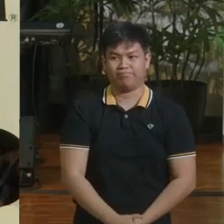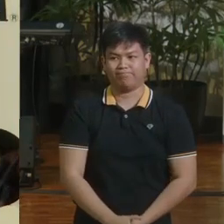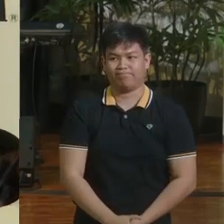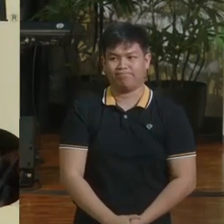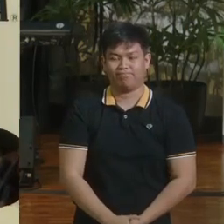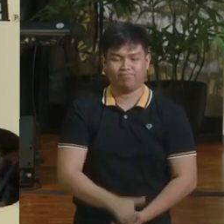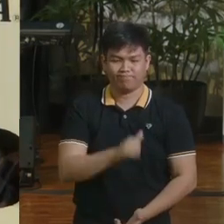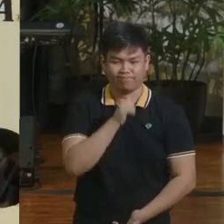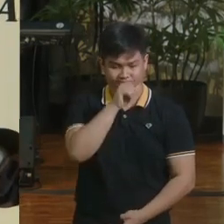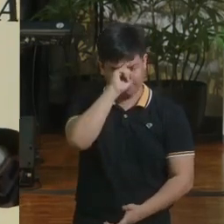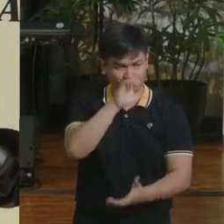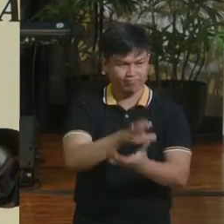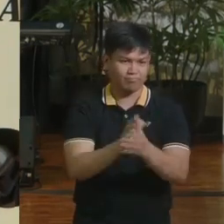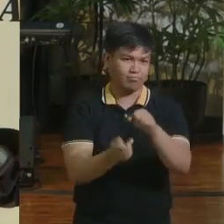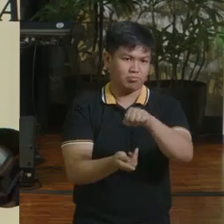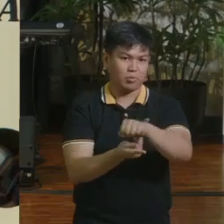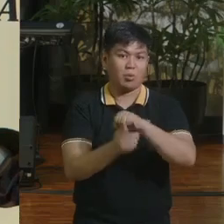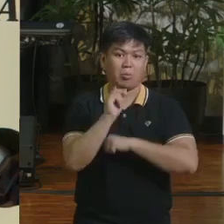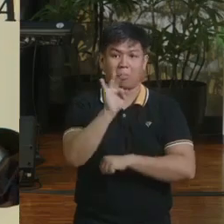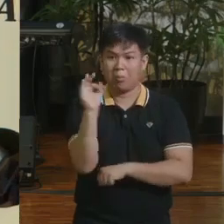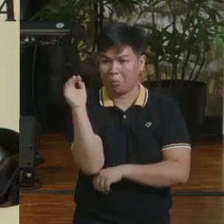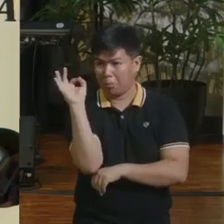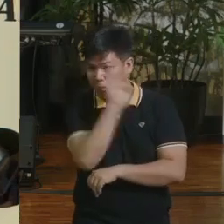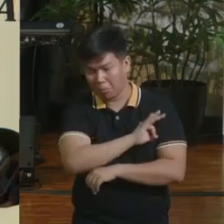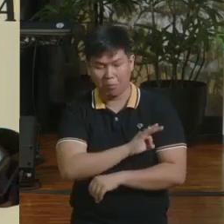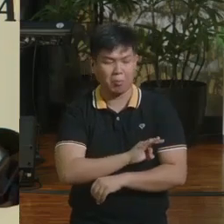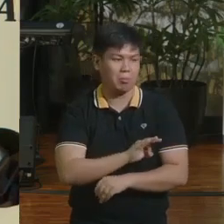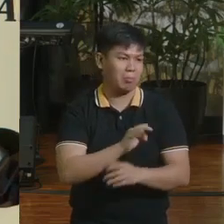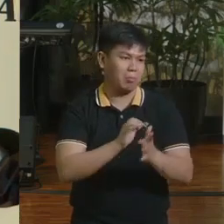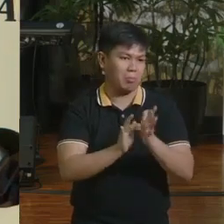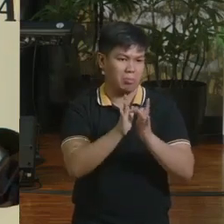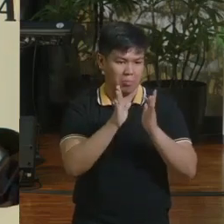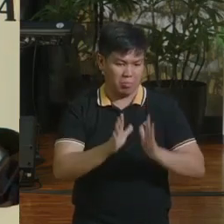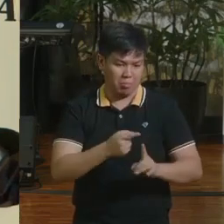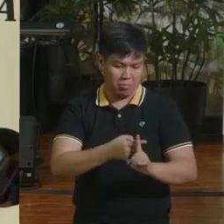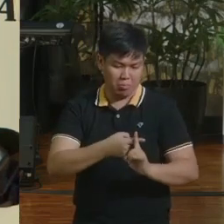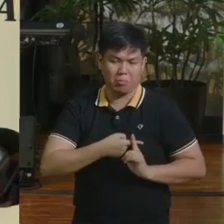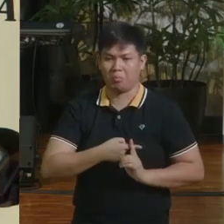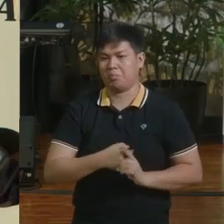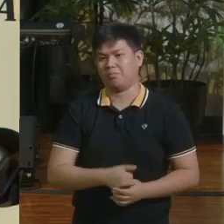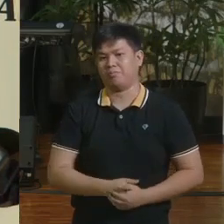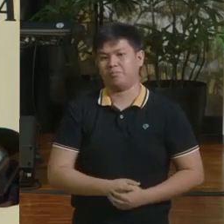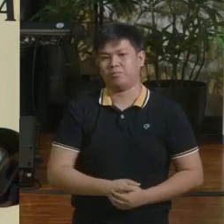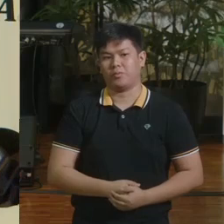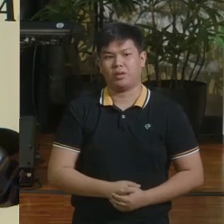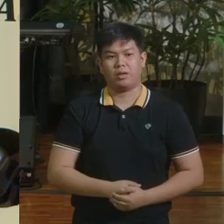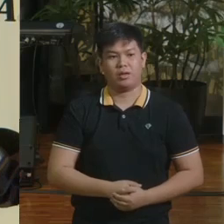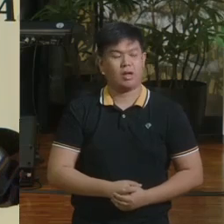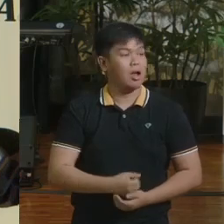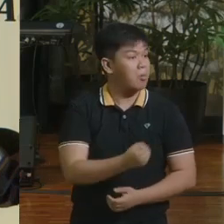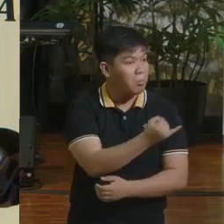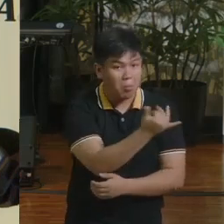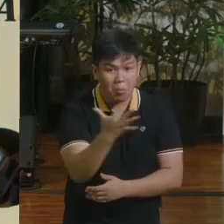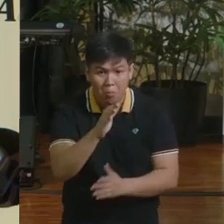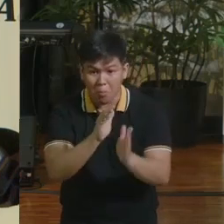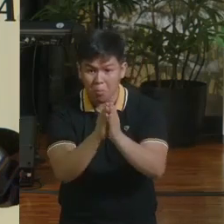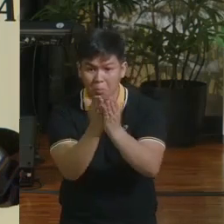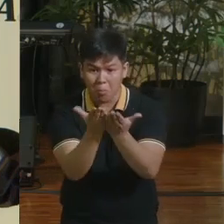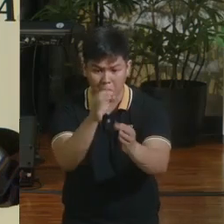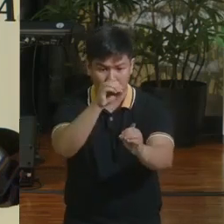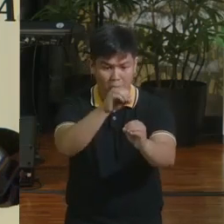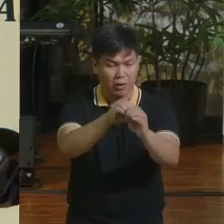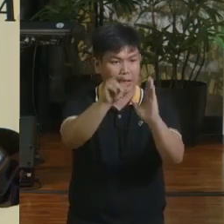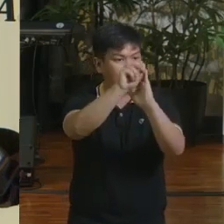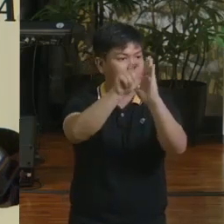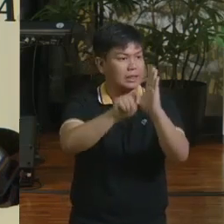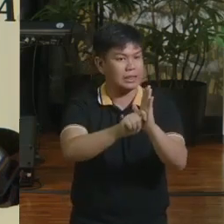Sinulat po niya ang 13 out of 27 New Testament books.